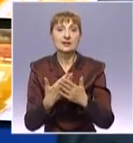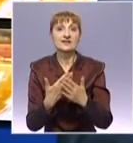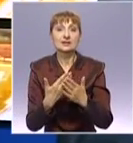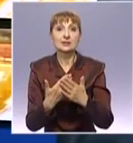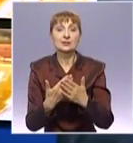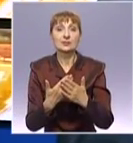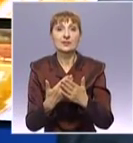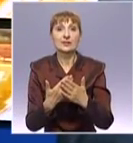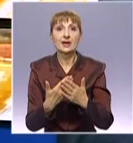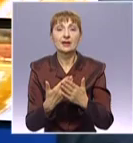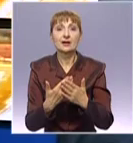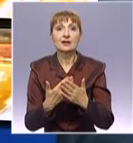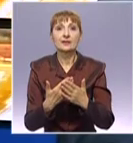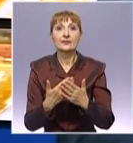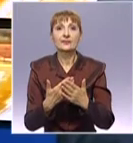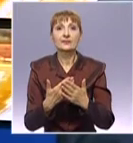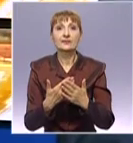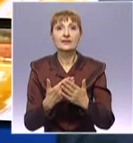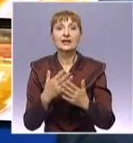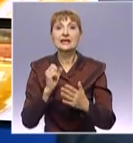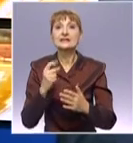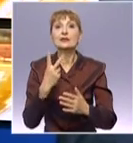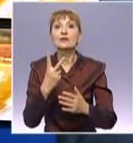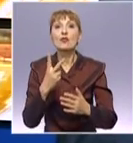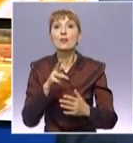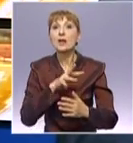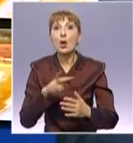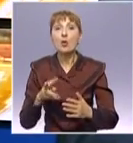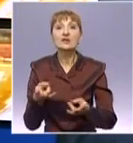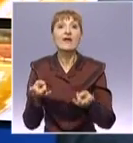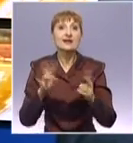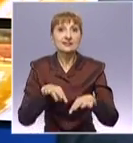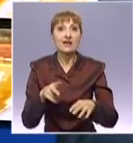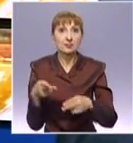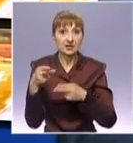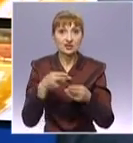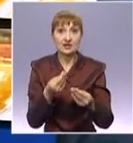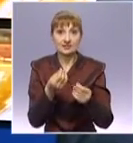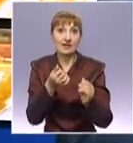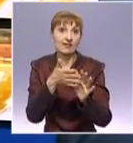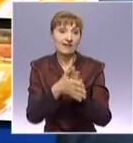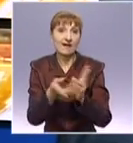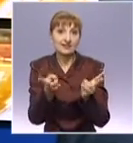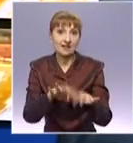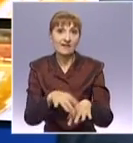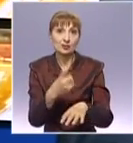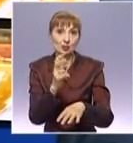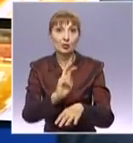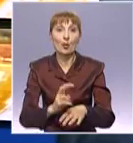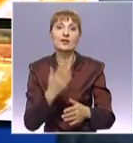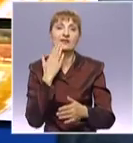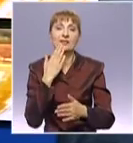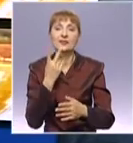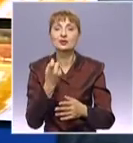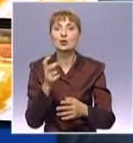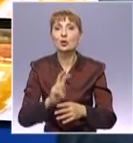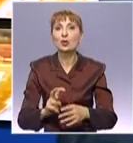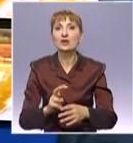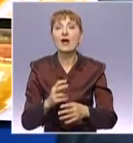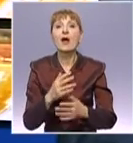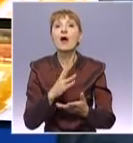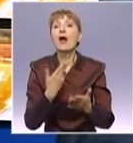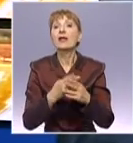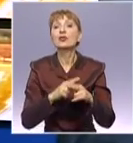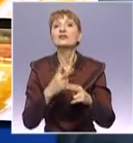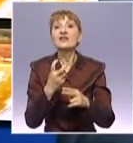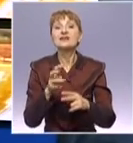если каждый вот из 2 миллионов оставит по 100 долларов, условно мы говорим 100 долларов, то есть это 200 миллионов, это